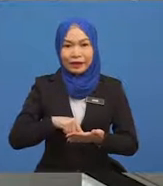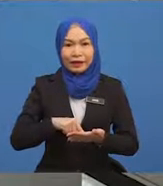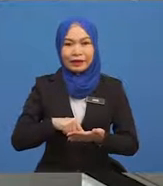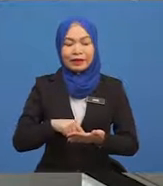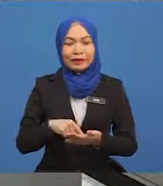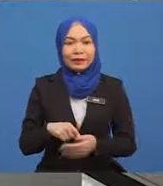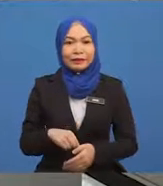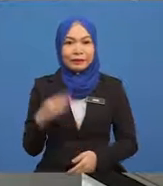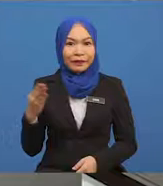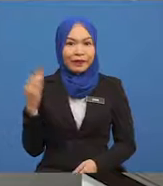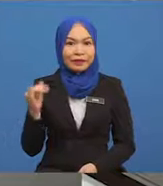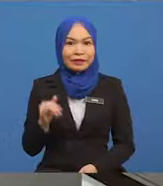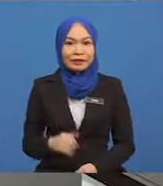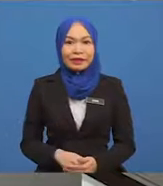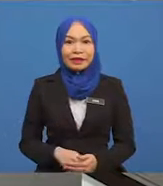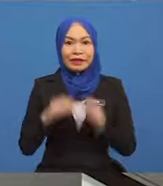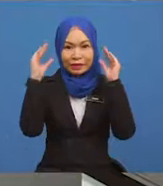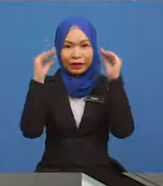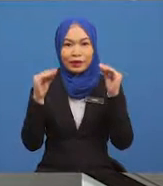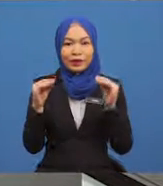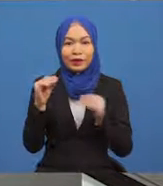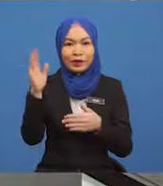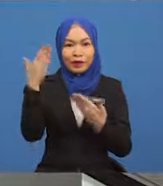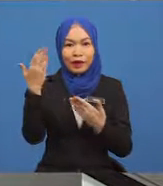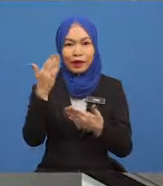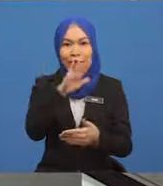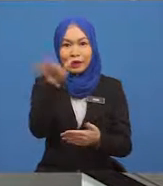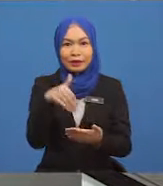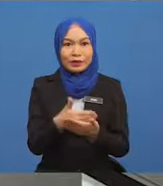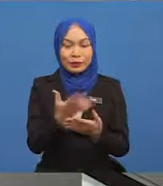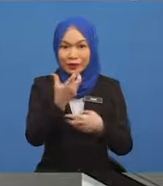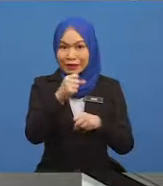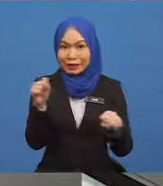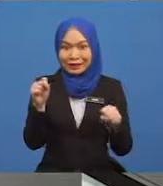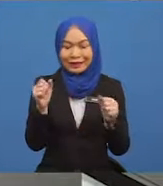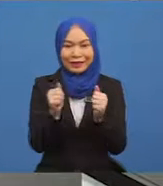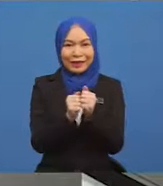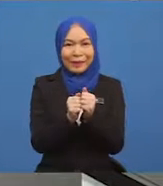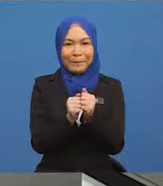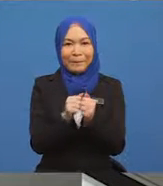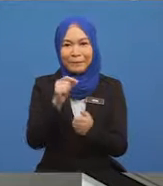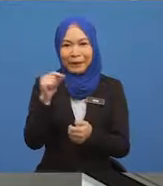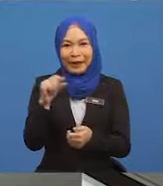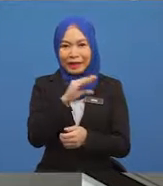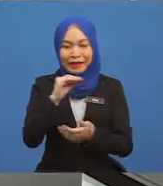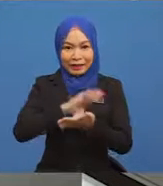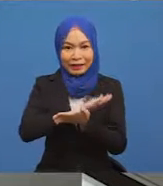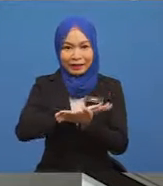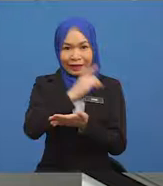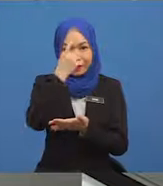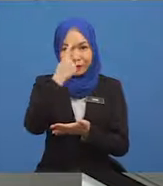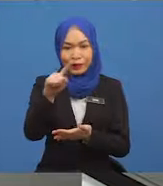biasa, cikgu harap murid-murid bersedia dengan pen dan kertas untuk